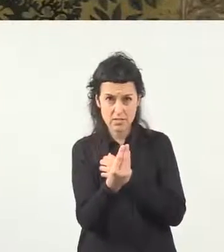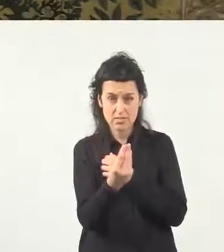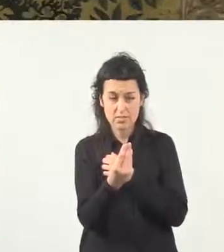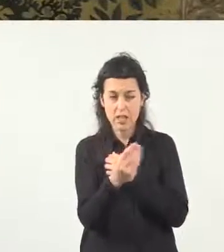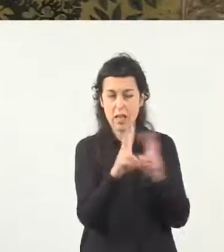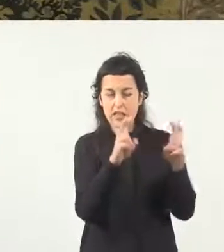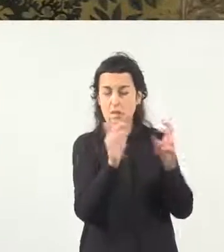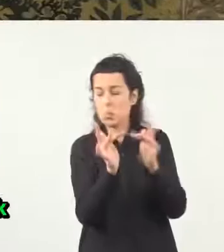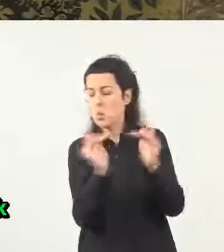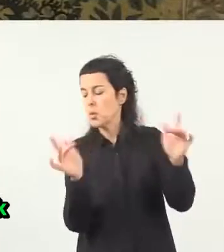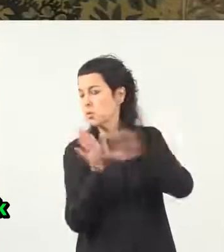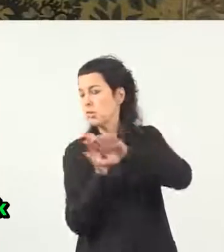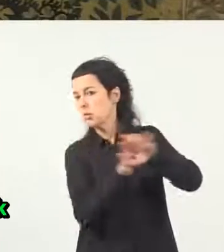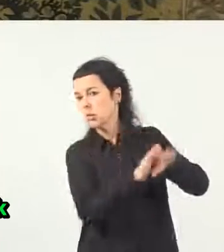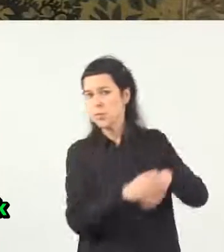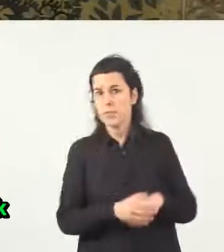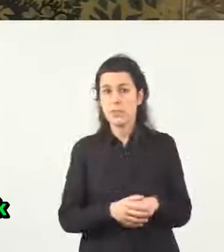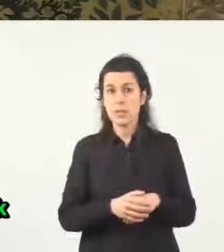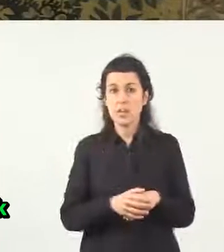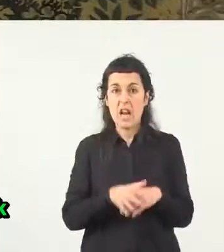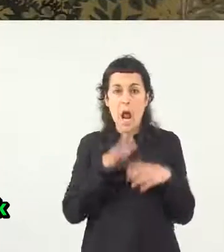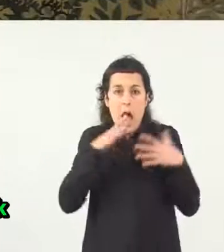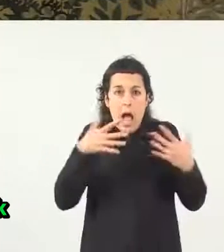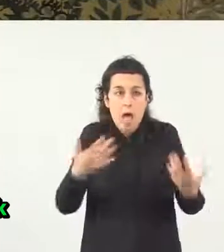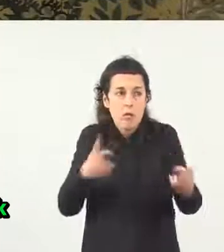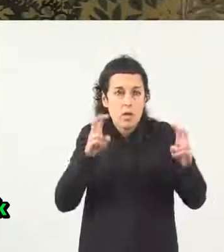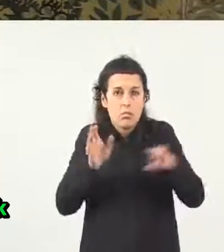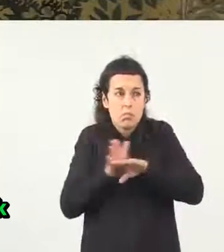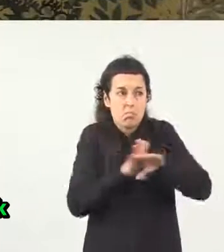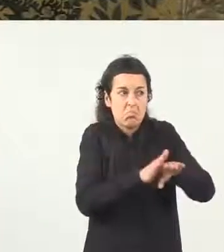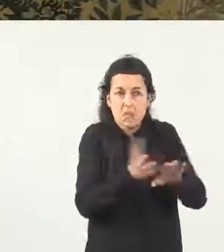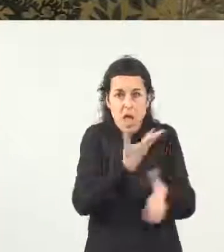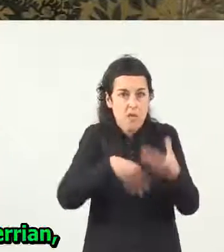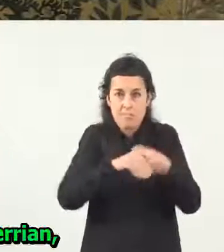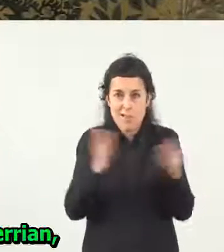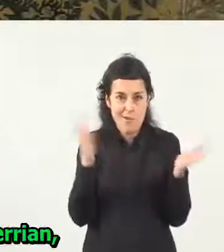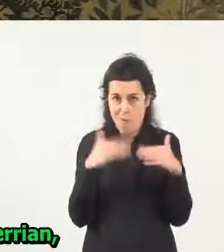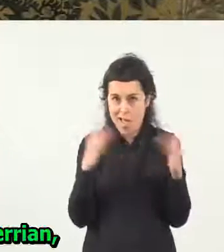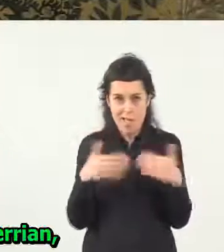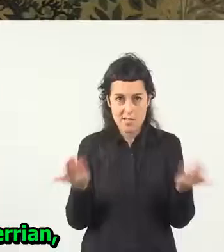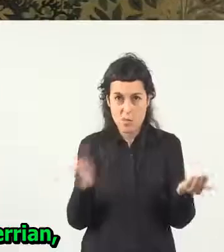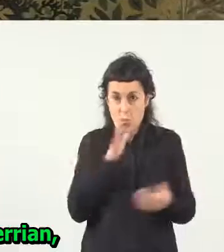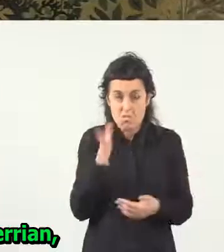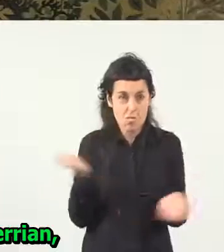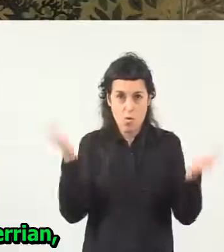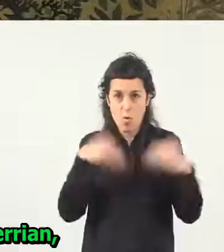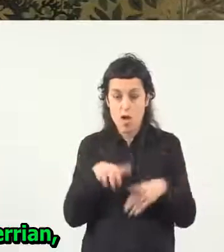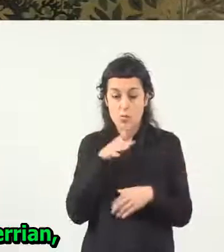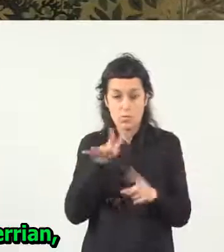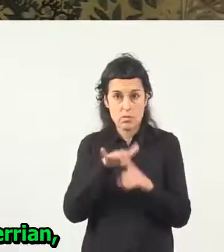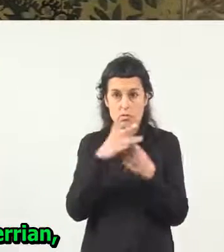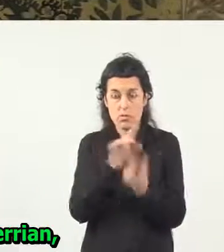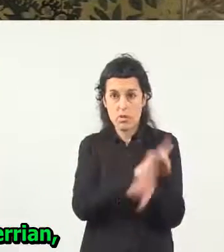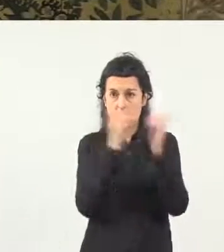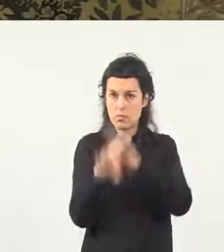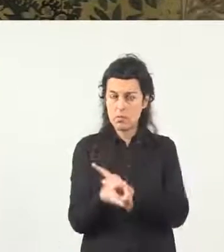aldendu gai hori, ezta? Claro, gaur egun ja ez dago aitzakiarik hori alde batean usteko. Esan nahi dut beste panorama bat daukagu